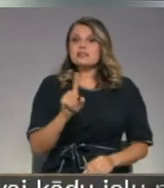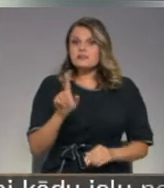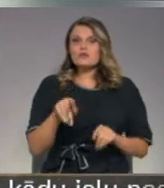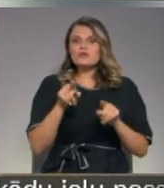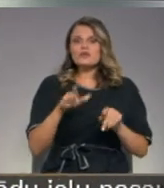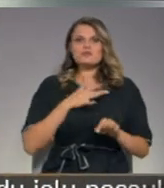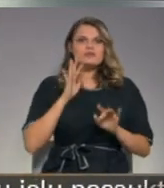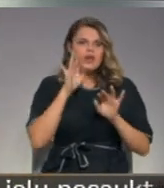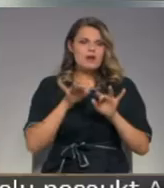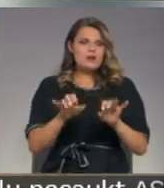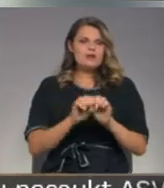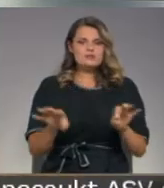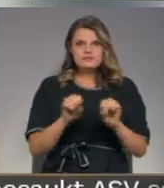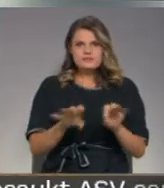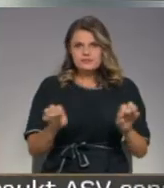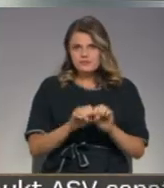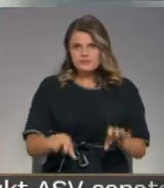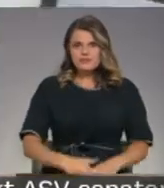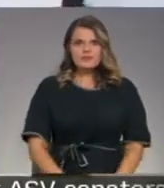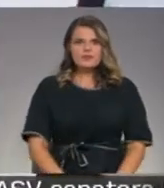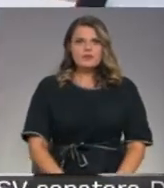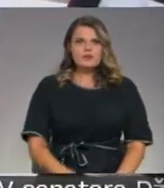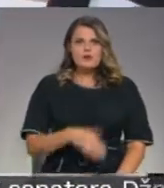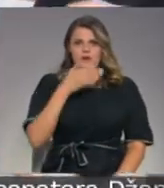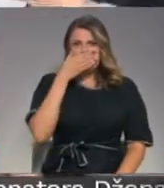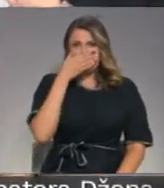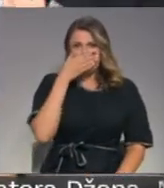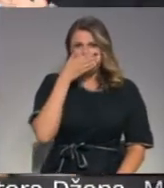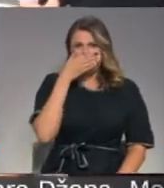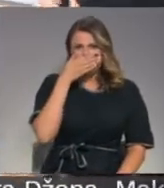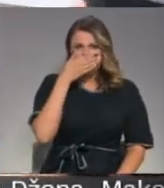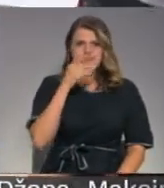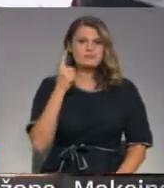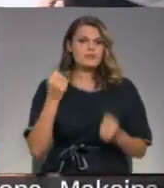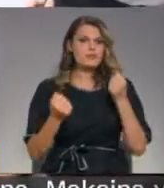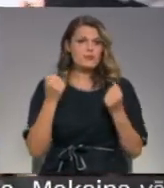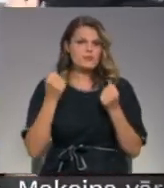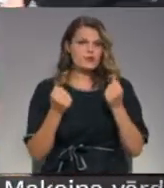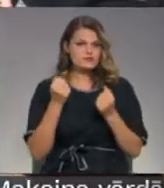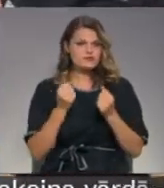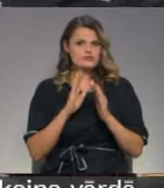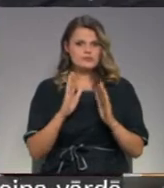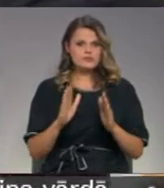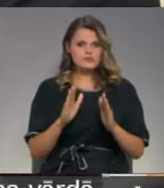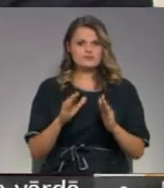par to mūsu nākamajā reportāžā? Pirmā mašīna nebūs, kam uzlīmēts tas citātiņš. Tā ir,